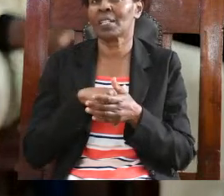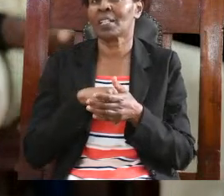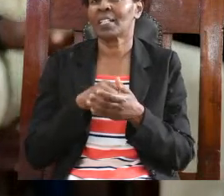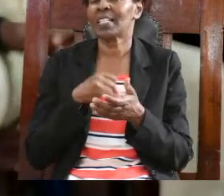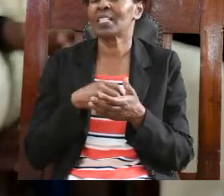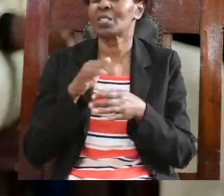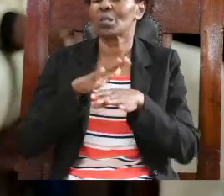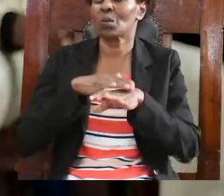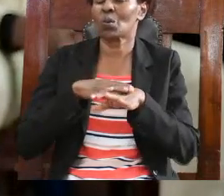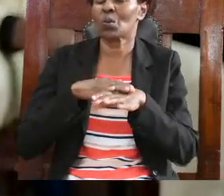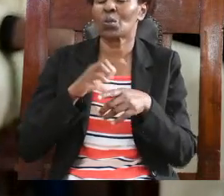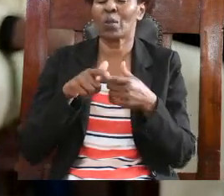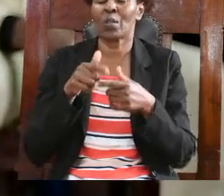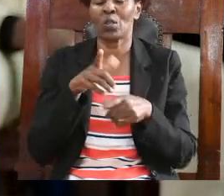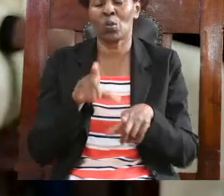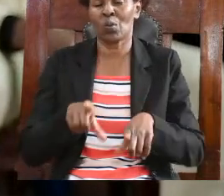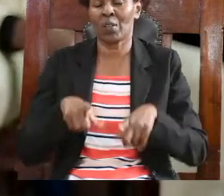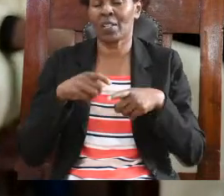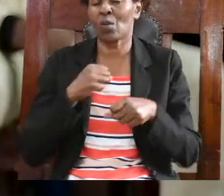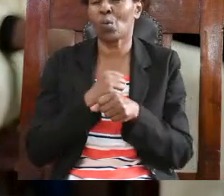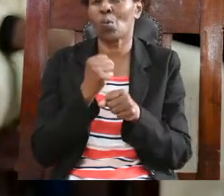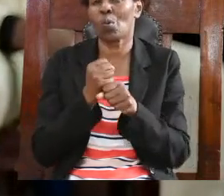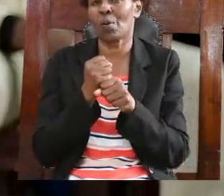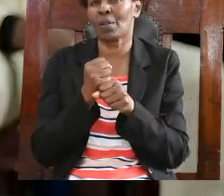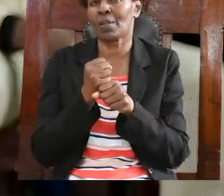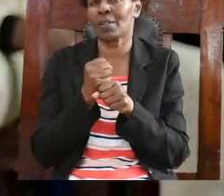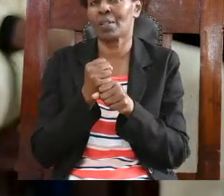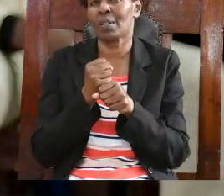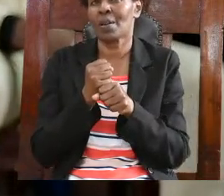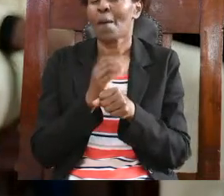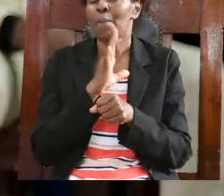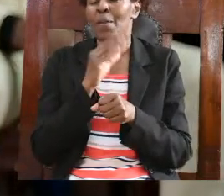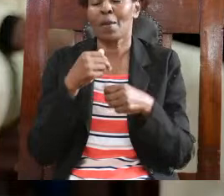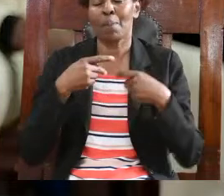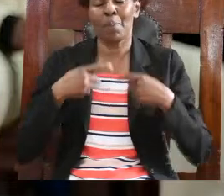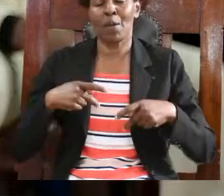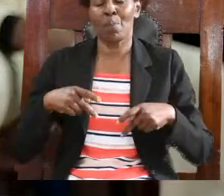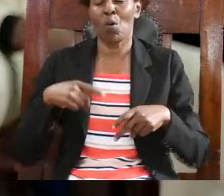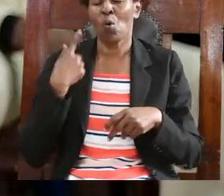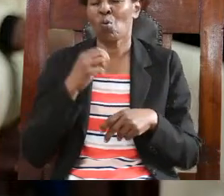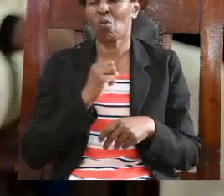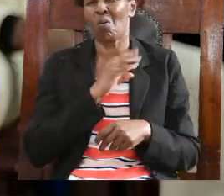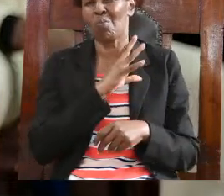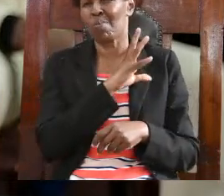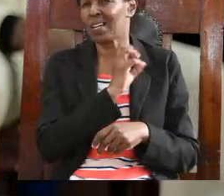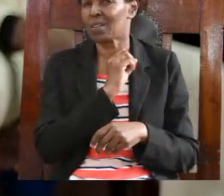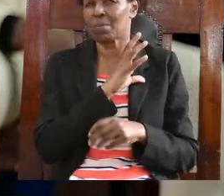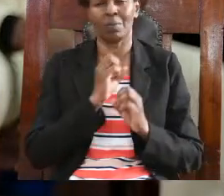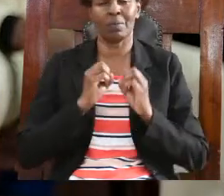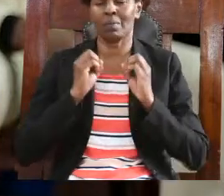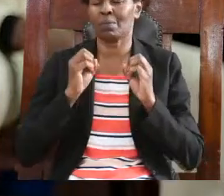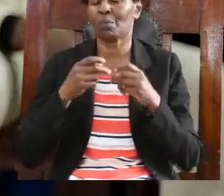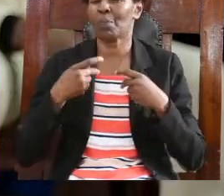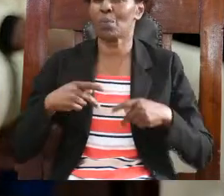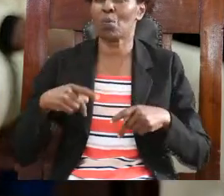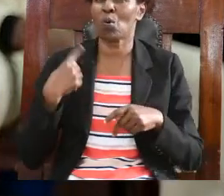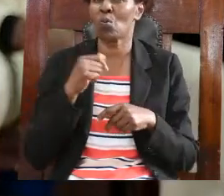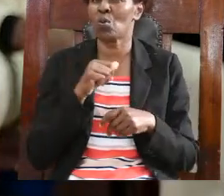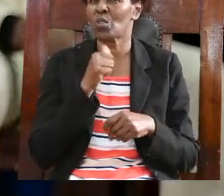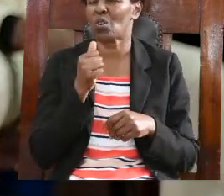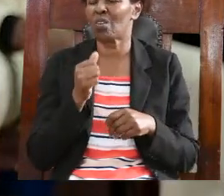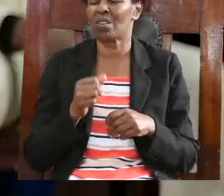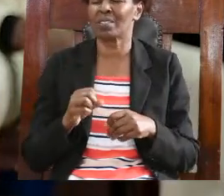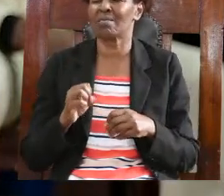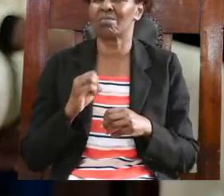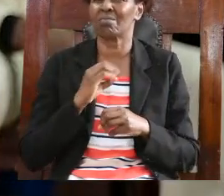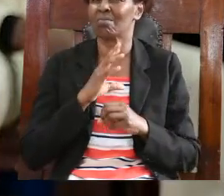vizuri tunapoishi, tunapofanya kazi, tuwe watu ambao hawalalamiki, watu ambao hawapigi